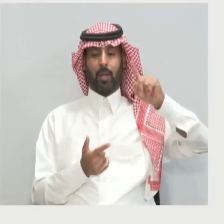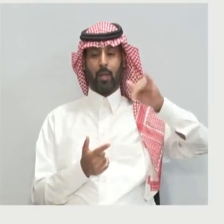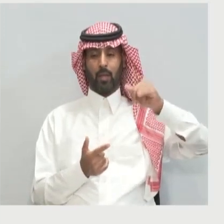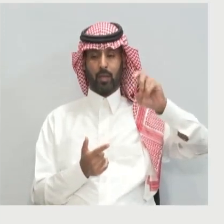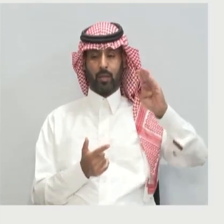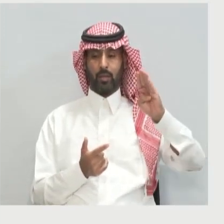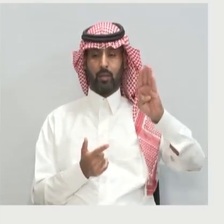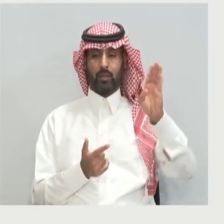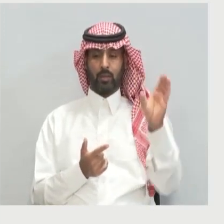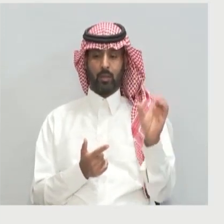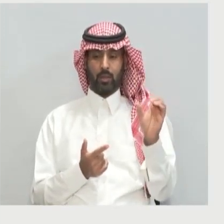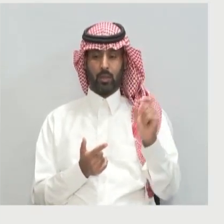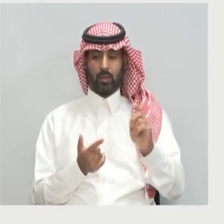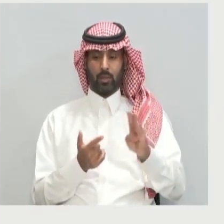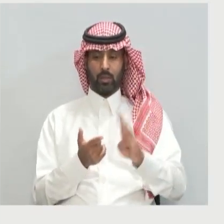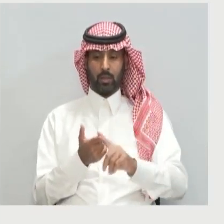انواع الشبكات